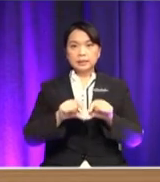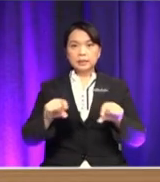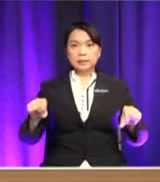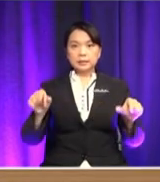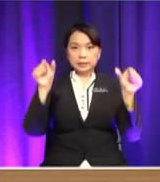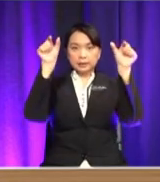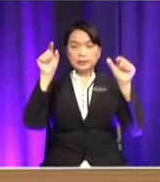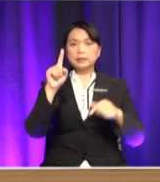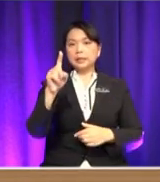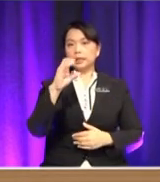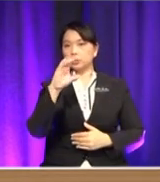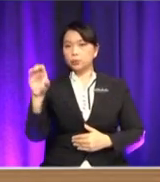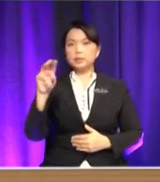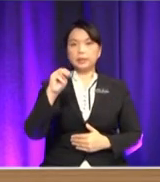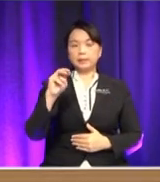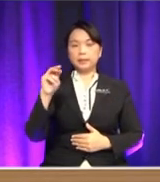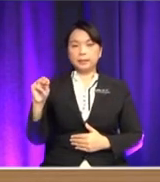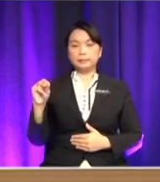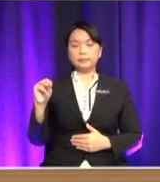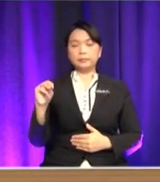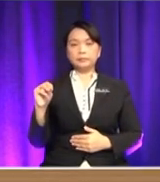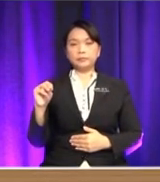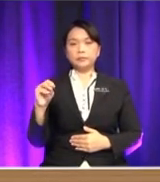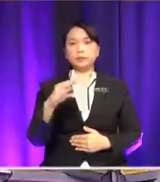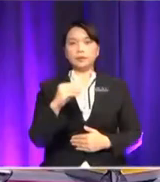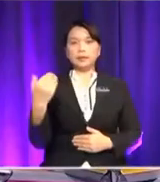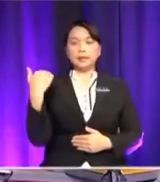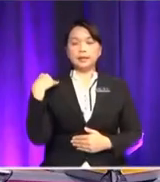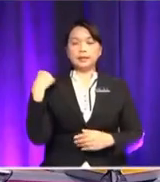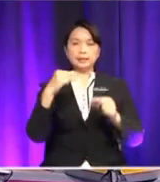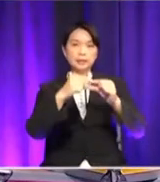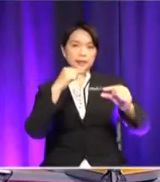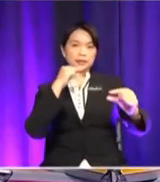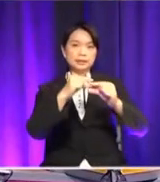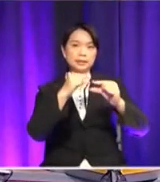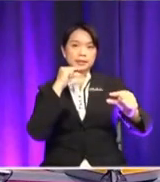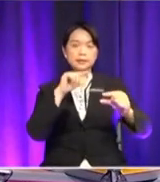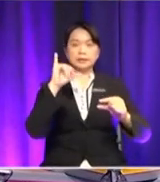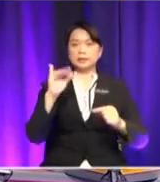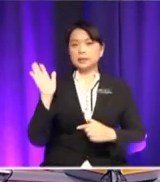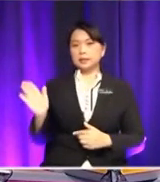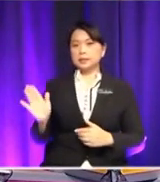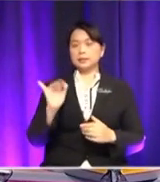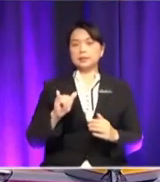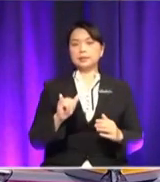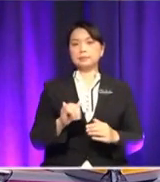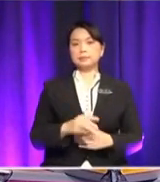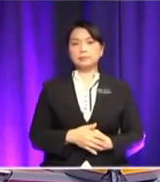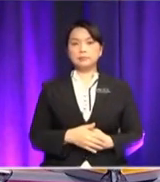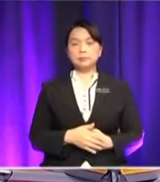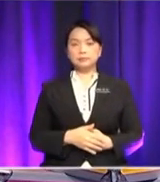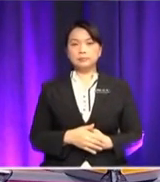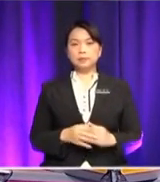100mm dan di sini ada garisan dari Saint melekat pada